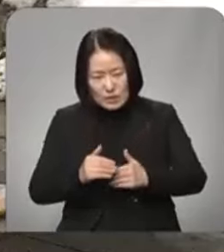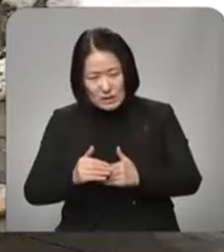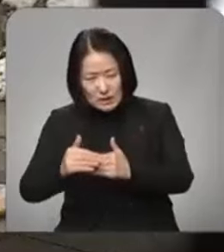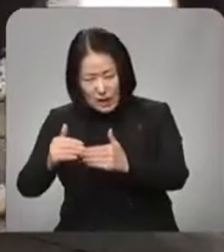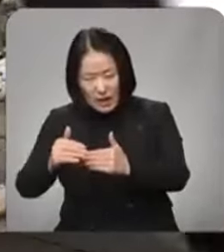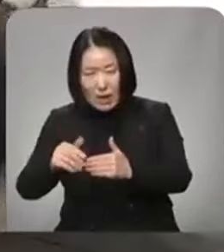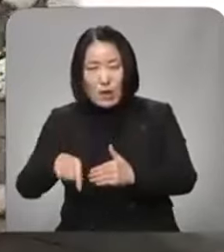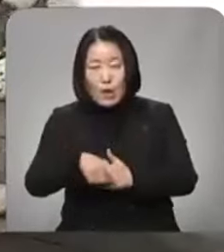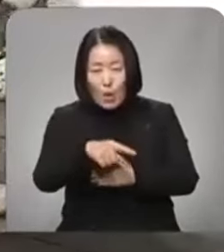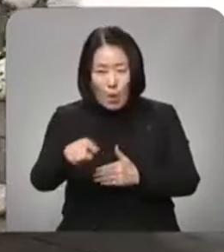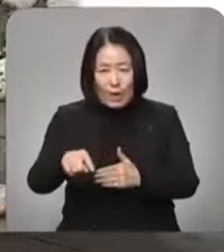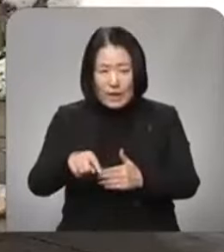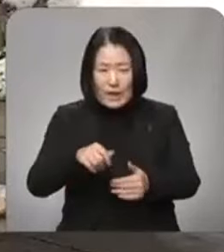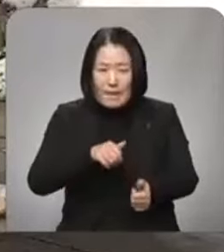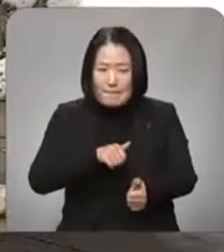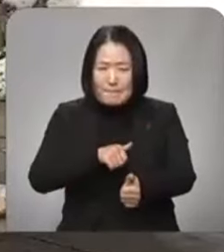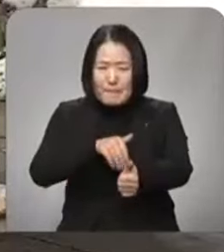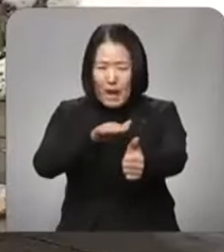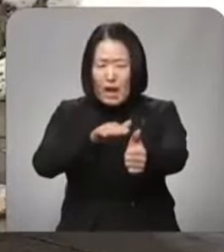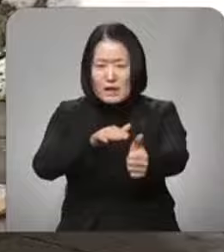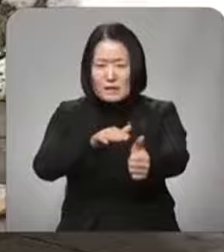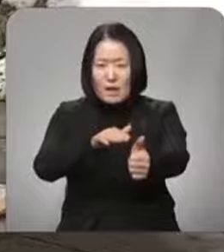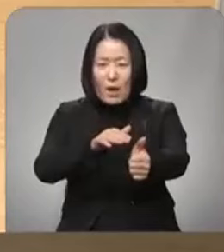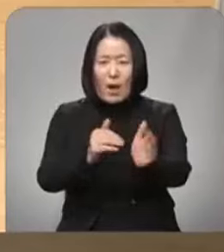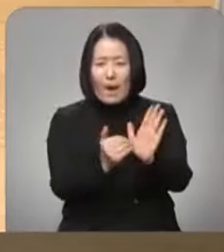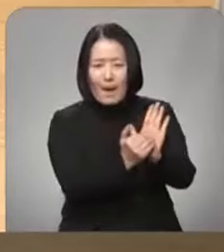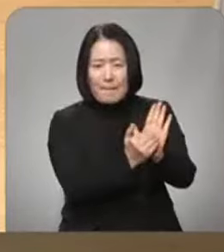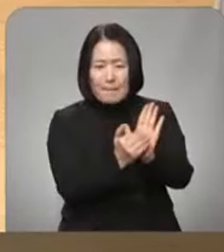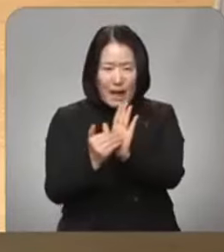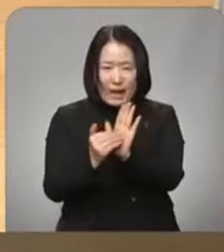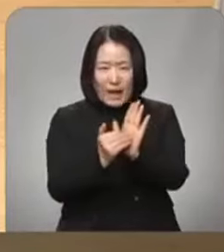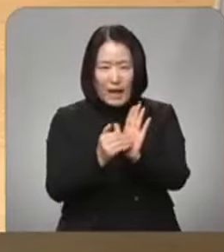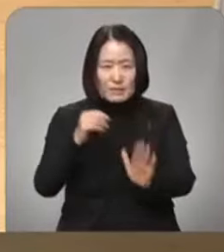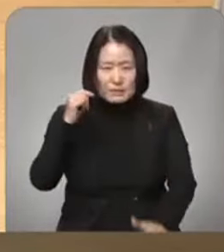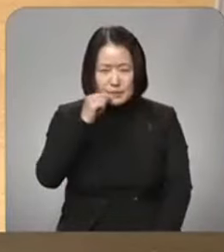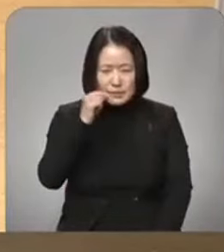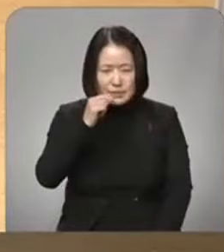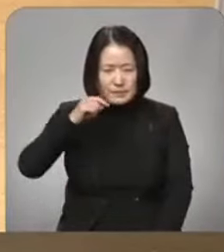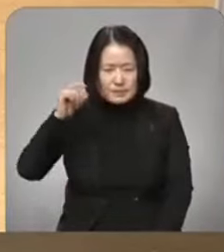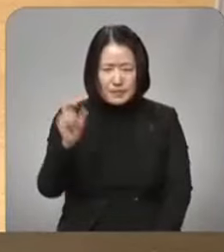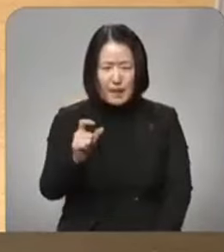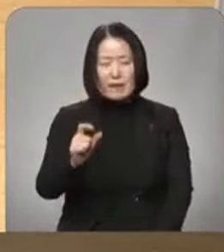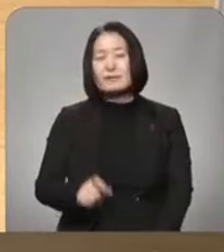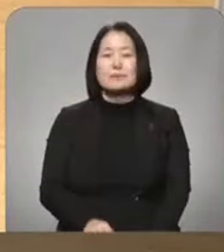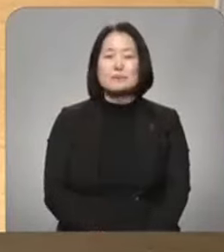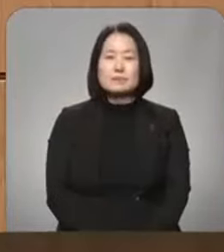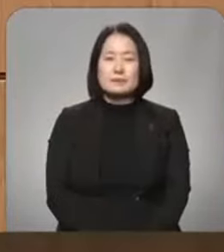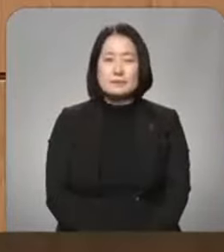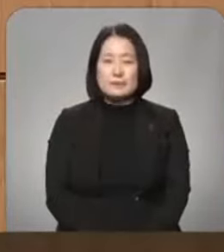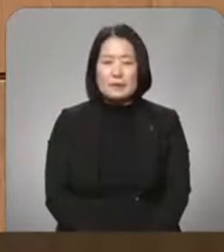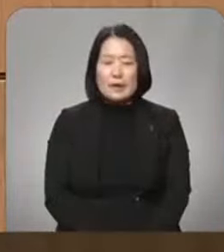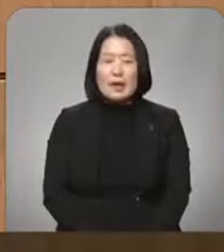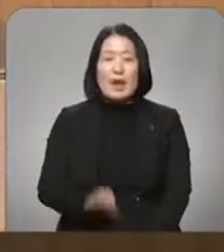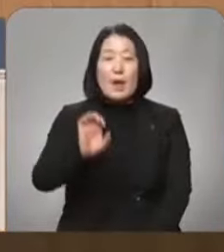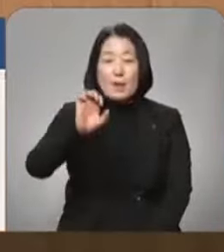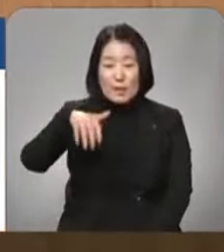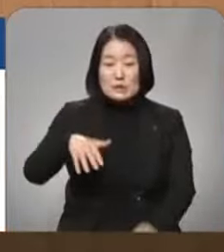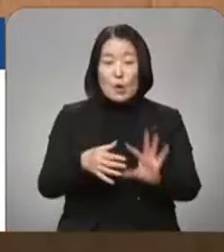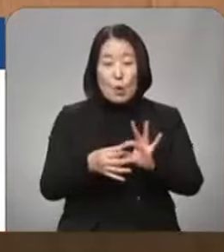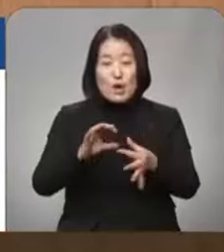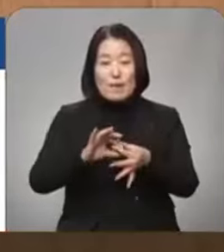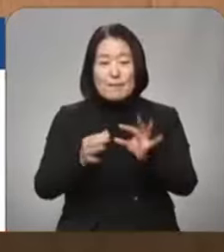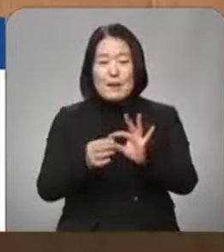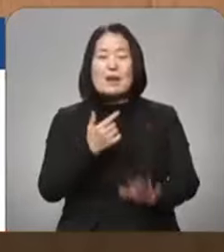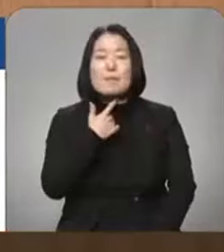현장 대응팀을 파견하는 등 감염병 대응을 강화할 방침입니다. 평창 동계올림픽 대응 경험을 바탕으로